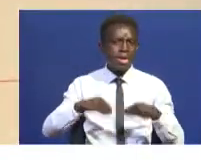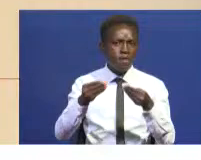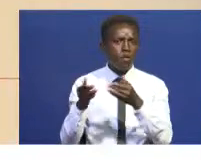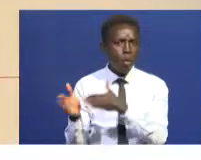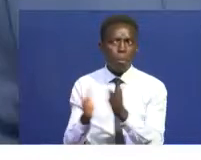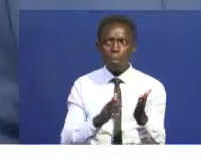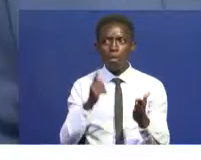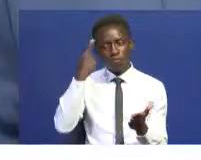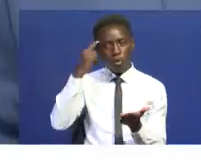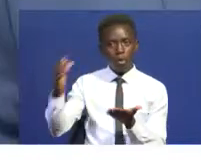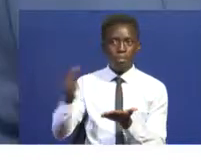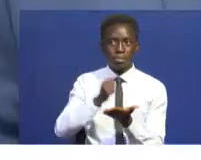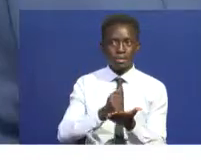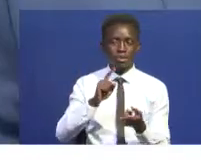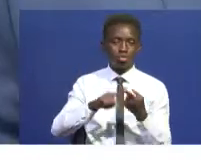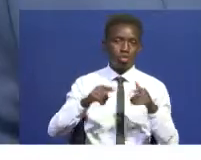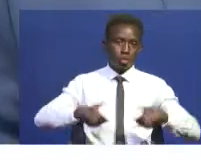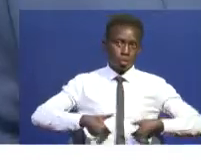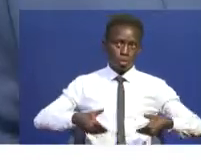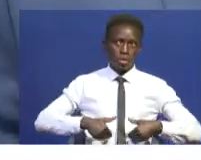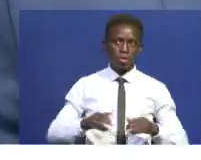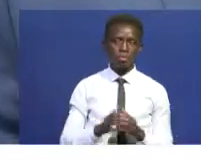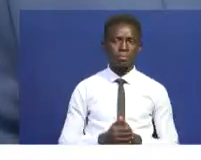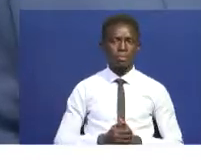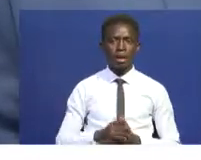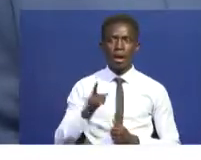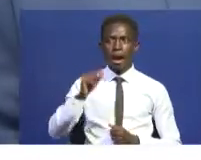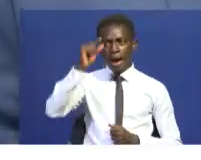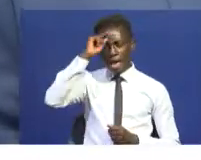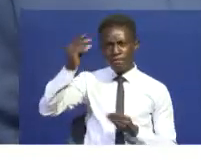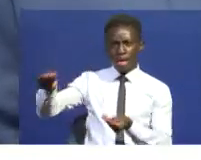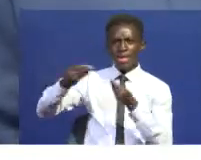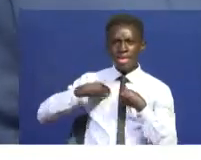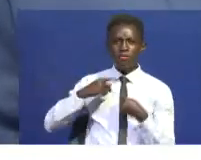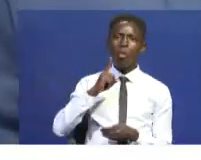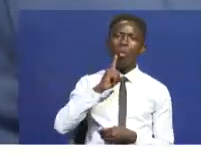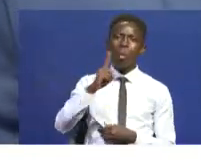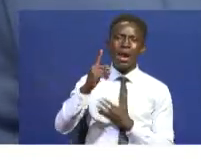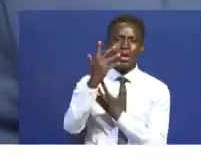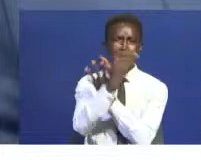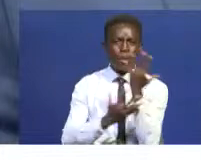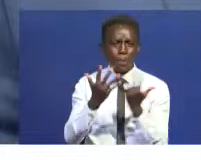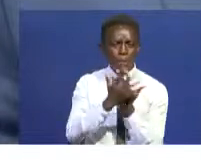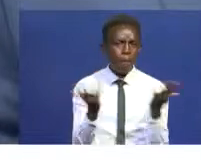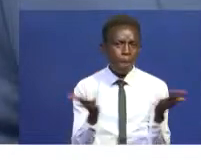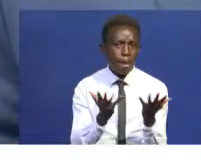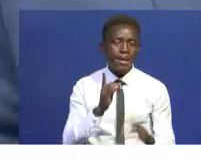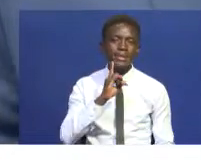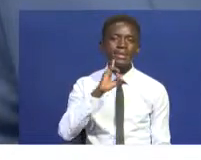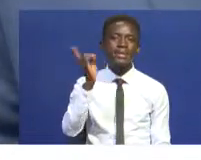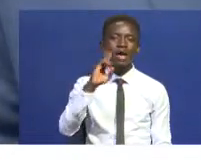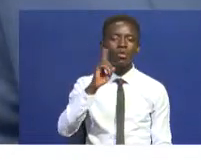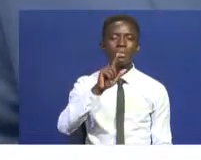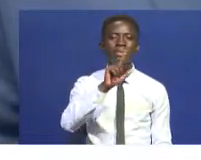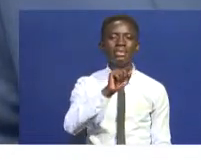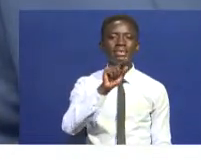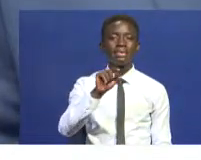ajira kwa vijana. We've been given 100 computers by the government in Nairobi TTI